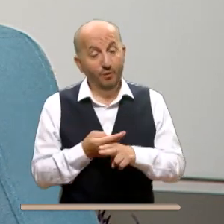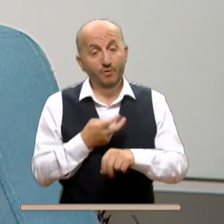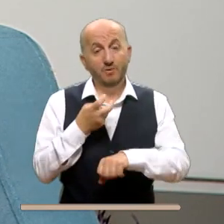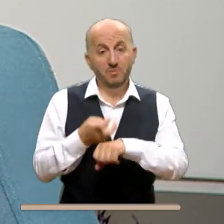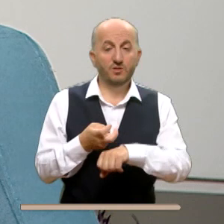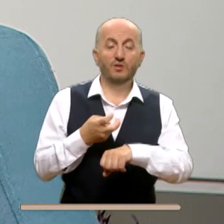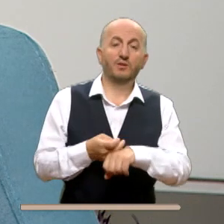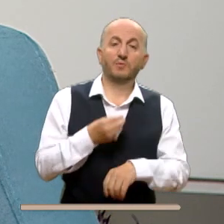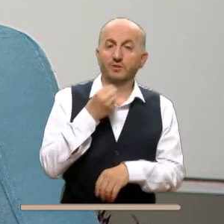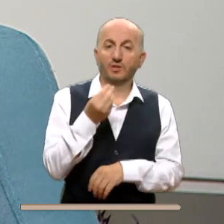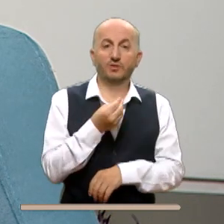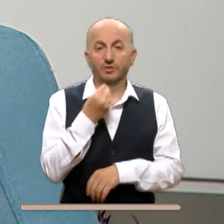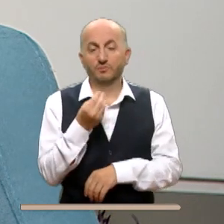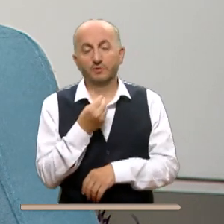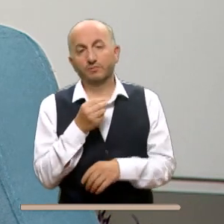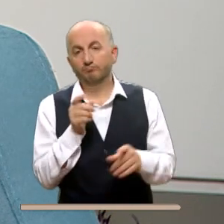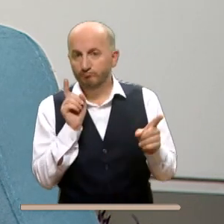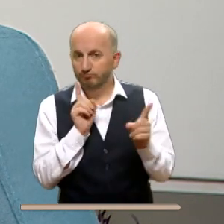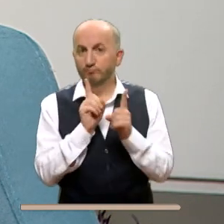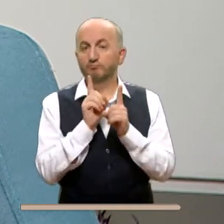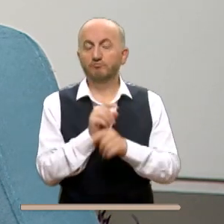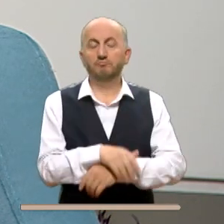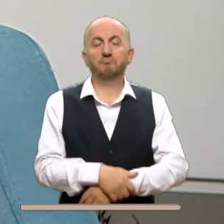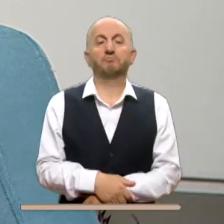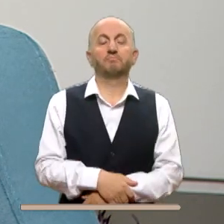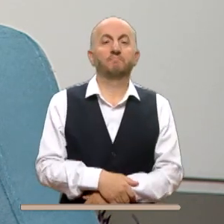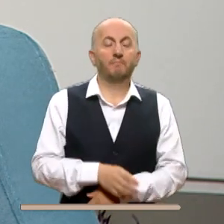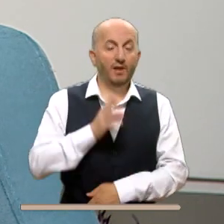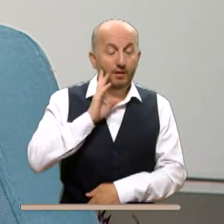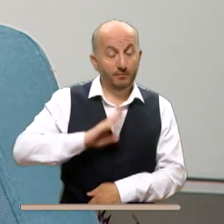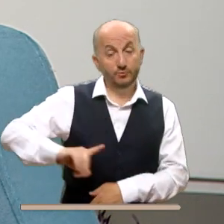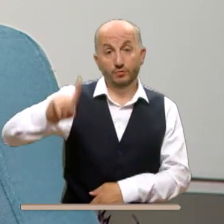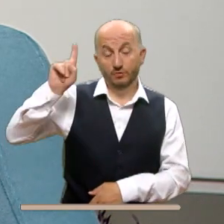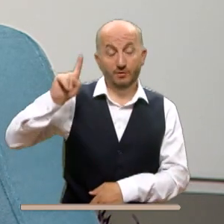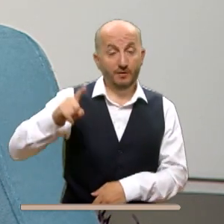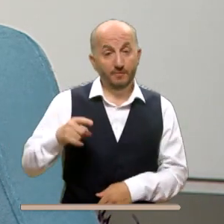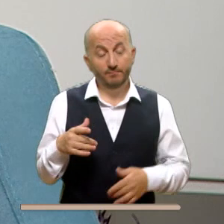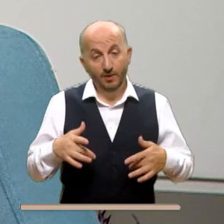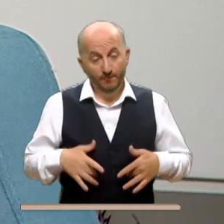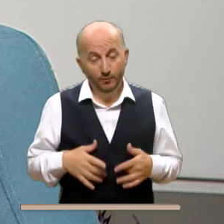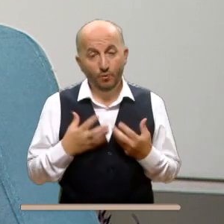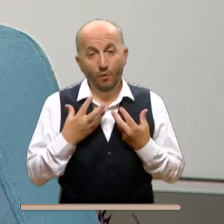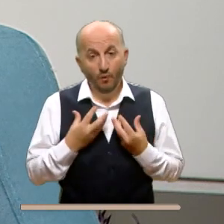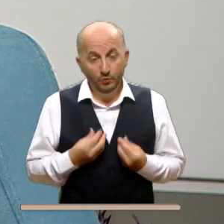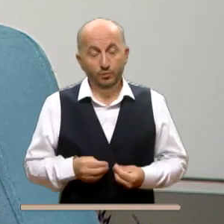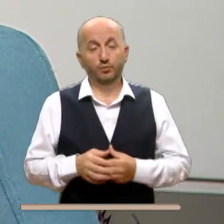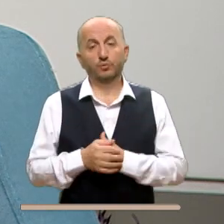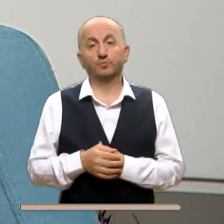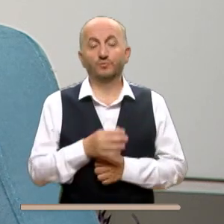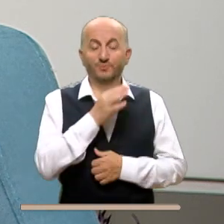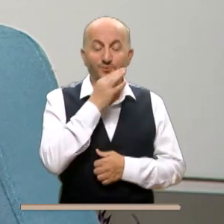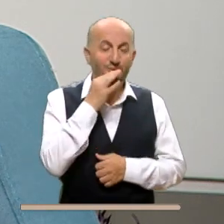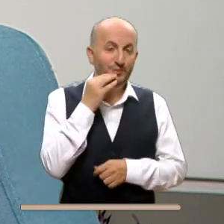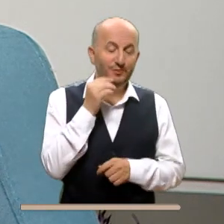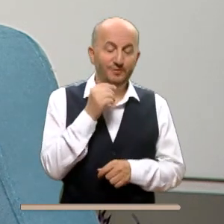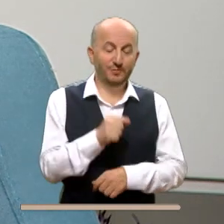bir gencimizle elhamdülillah karşı karşıyayız. Doğrusu bizleri çok memnun etti, mutlu